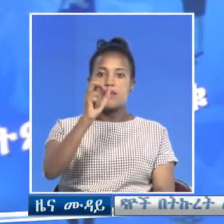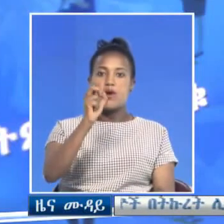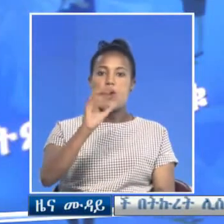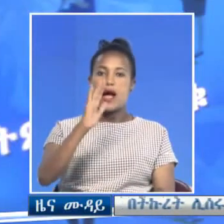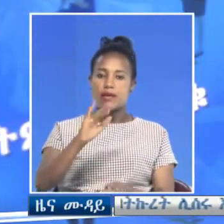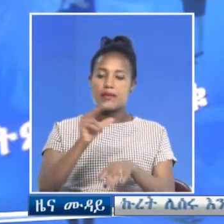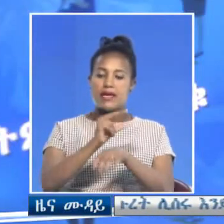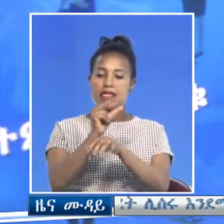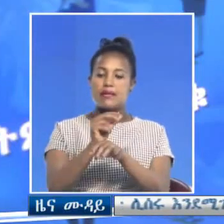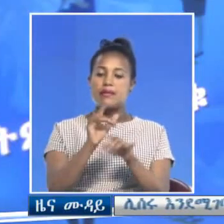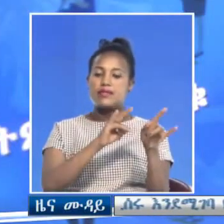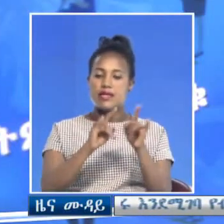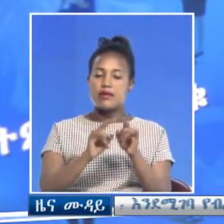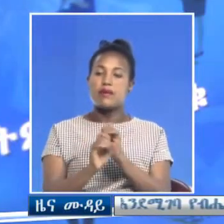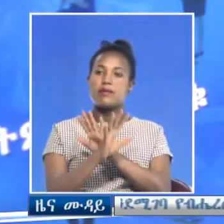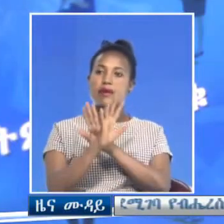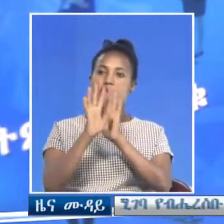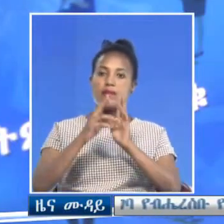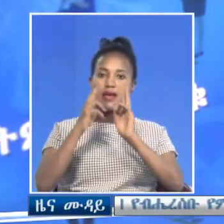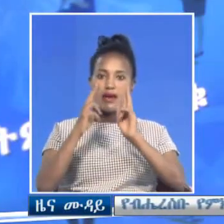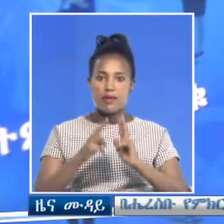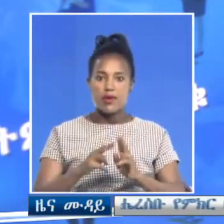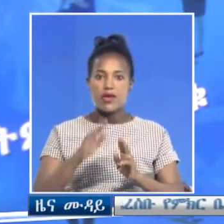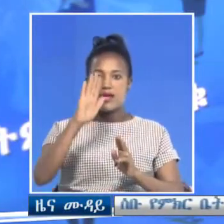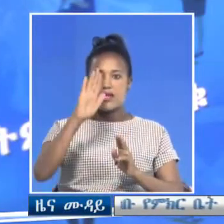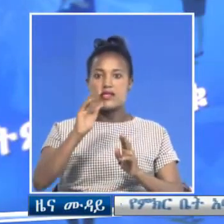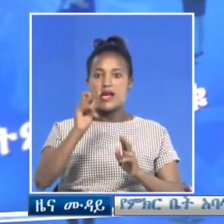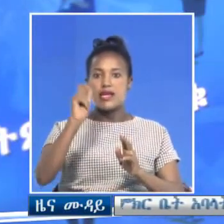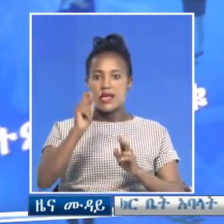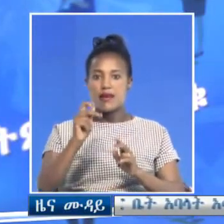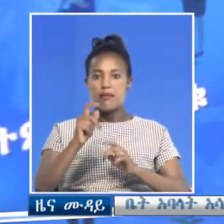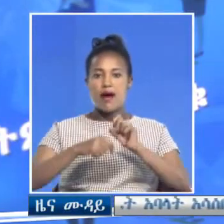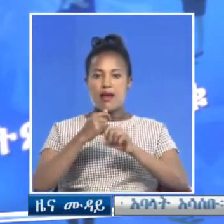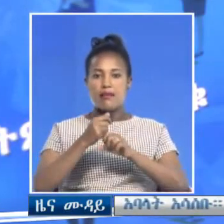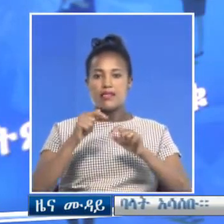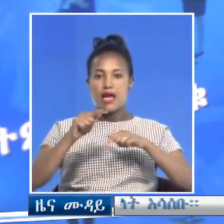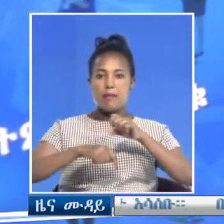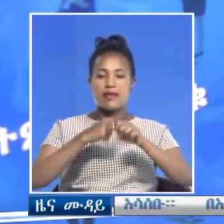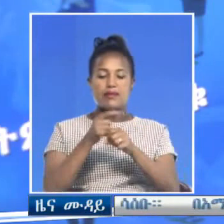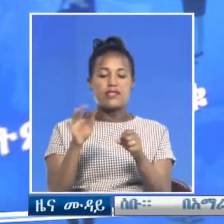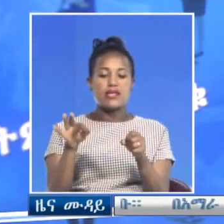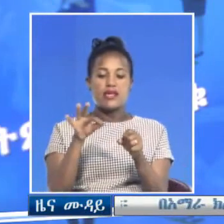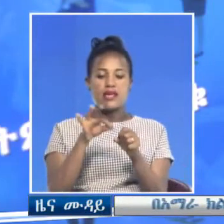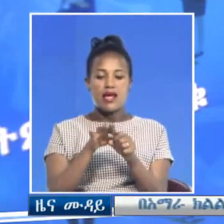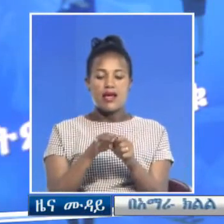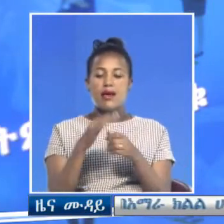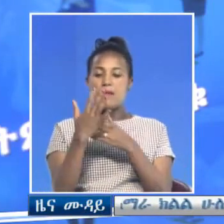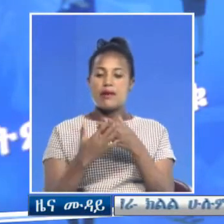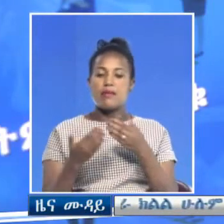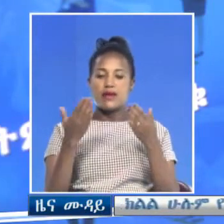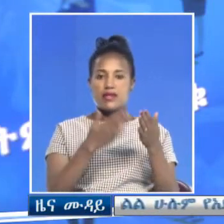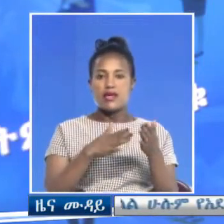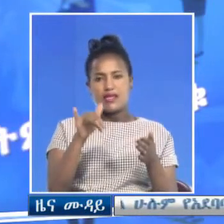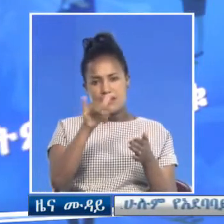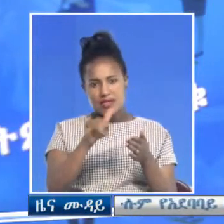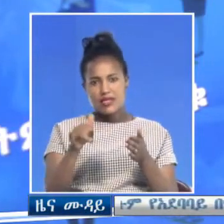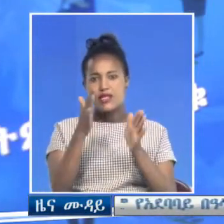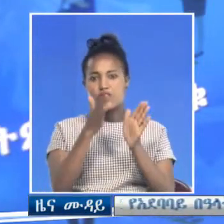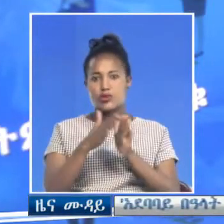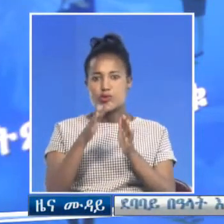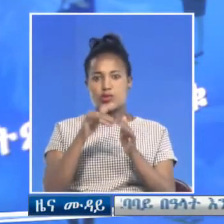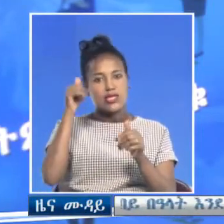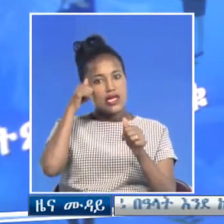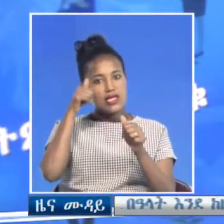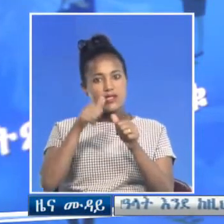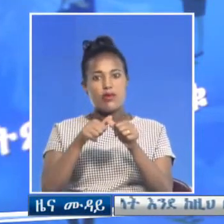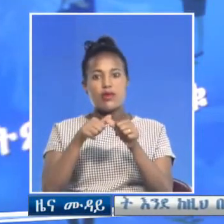በዋግምራ በረሰብ ዘንድ በድምቀት የሚከበረው የሻደይ በዓል በዚህ ዓመት በችግኝ ተከላ በደም ልገሳና መሰል ዝግጅቶች